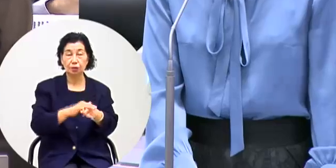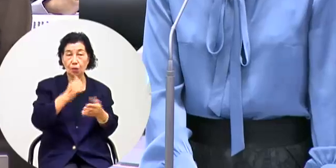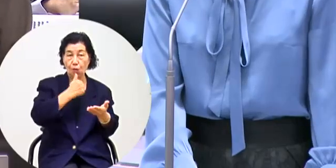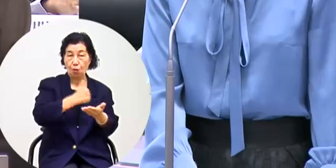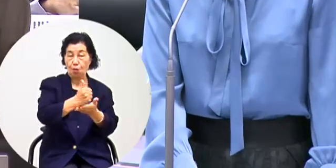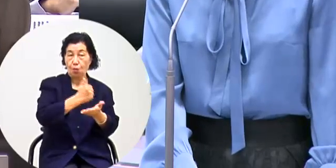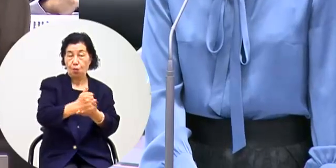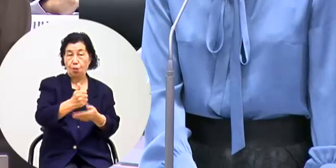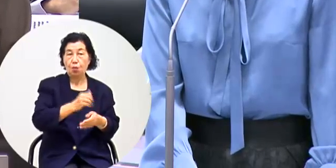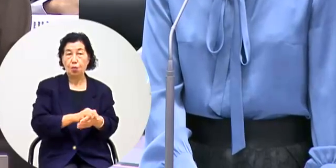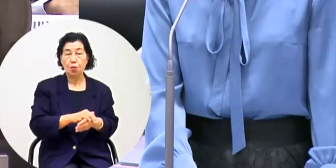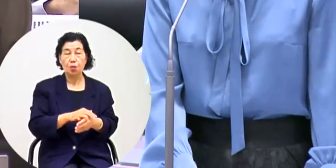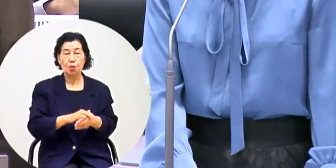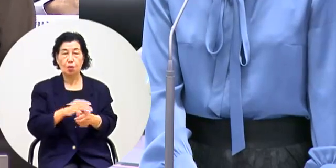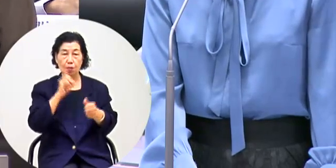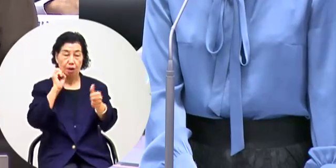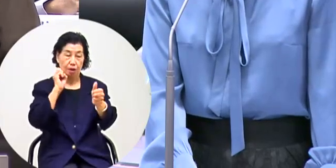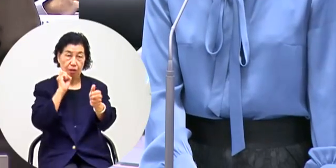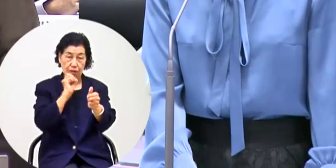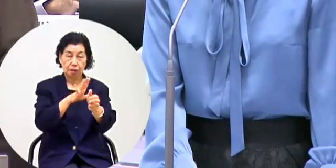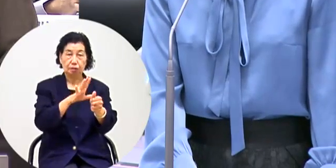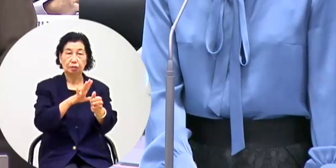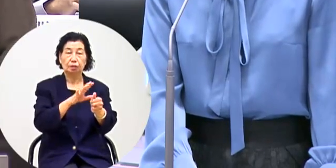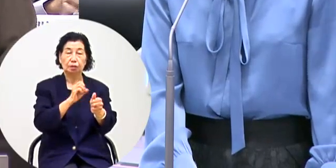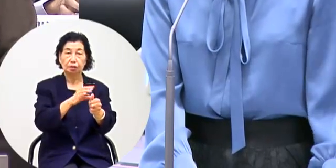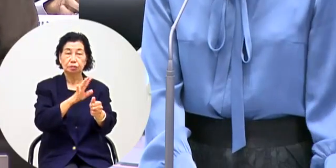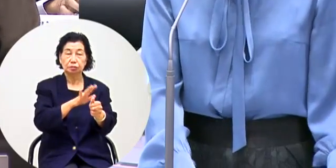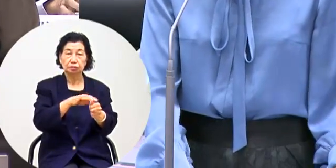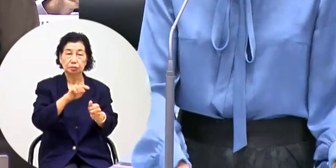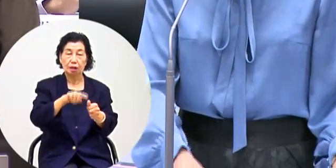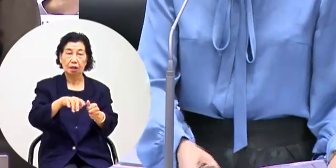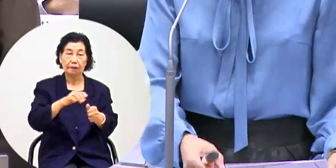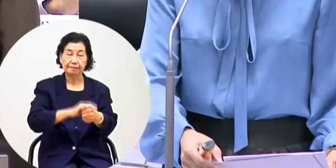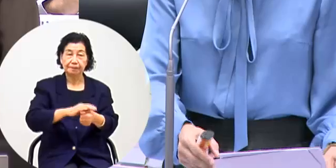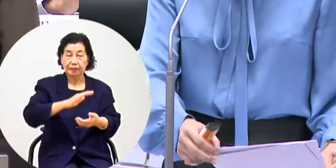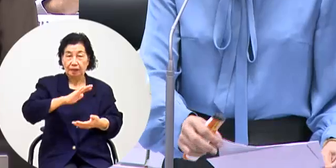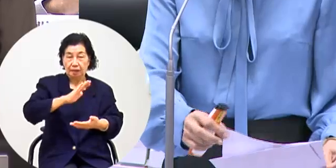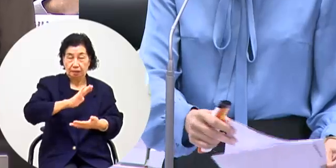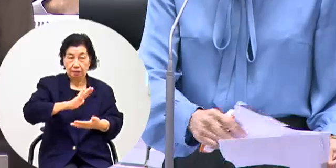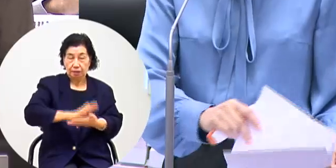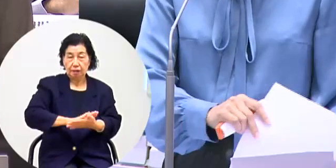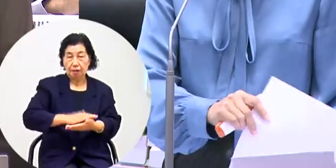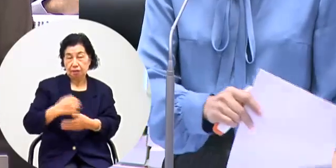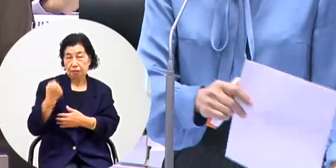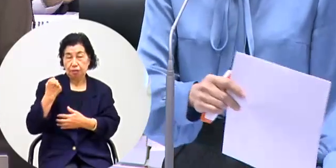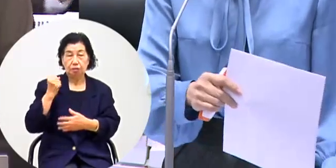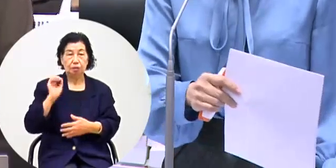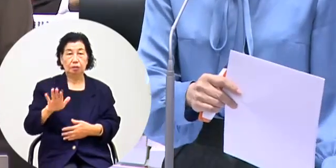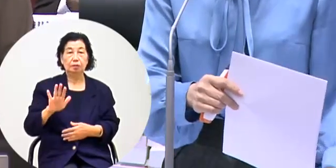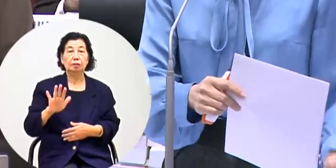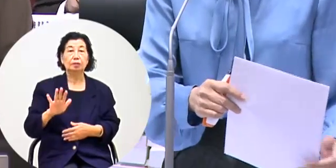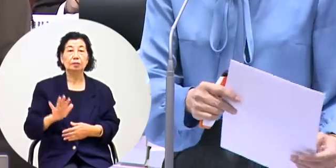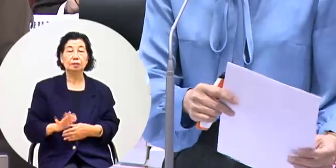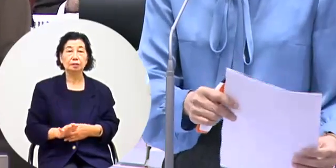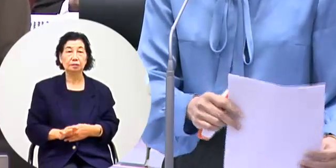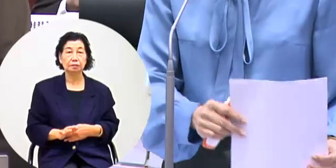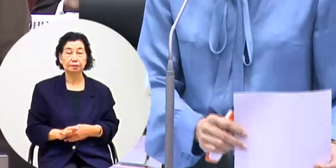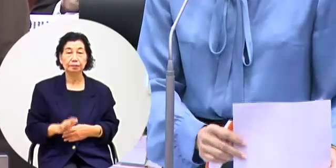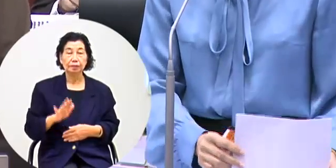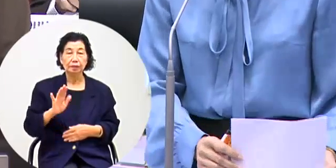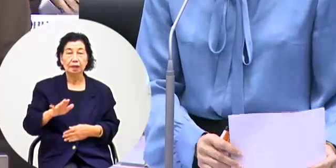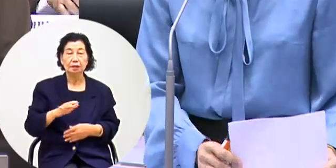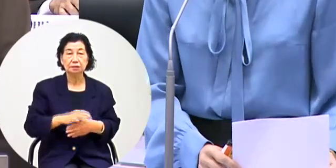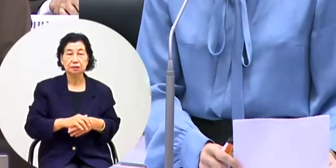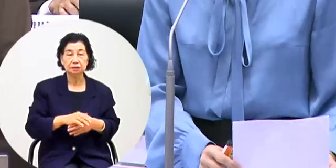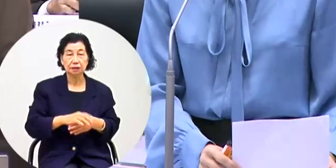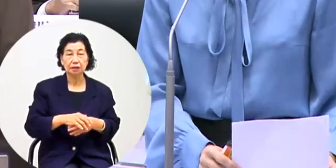然我都不可能给你代烧哦，这个部分哦另外我会觉得说押金的部分哦，我会觉得这个可以